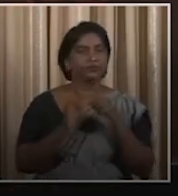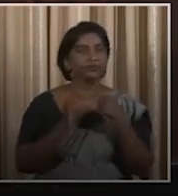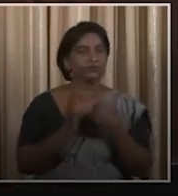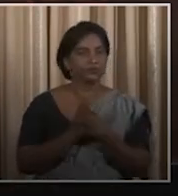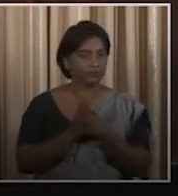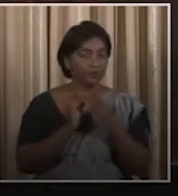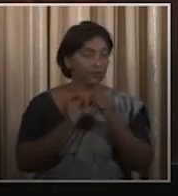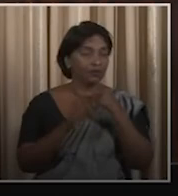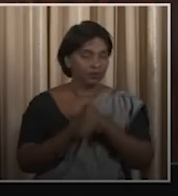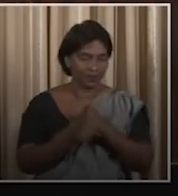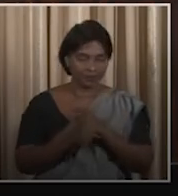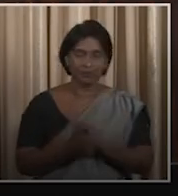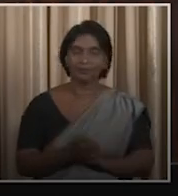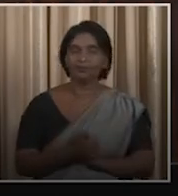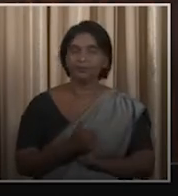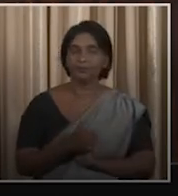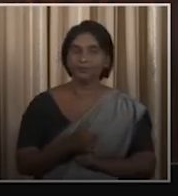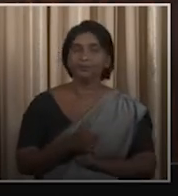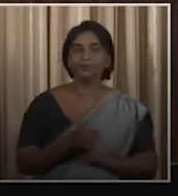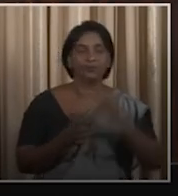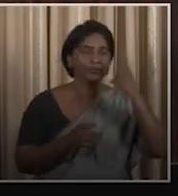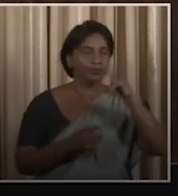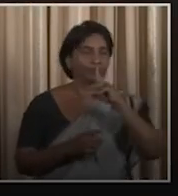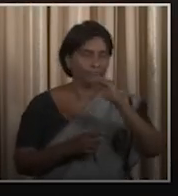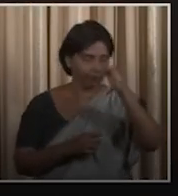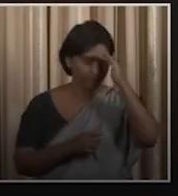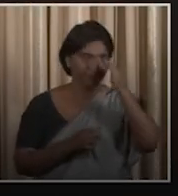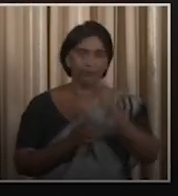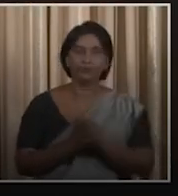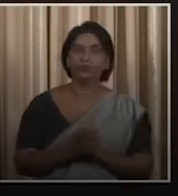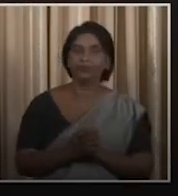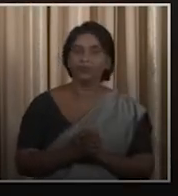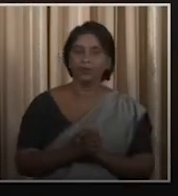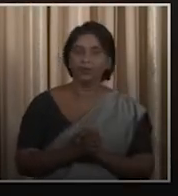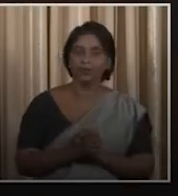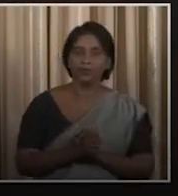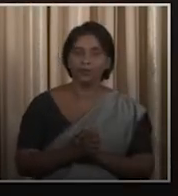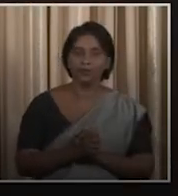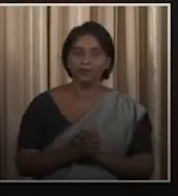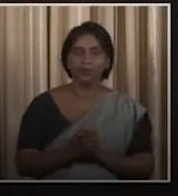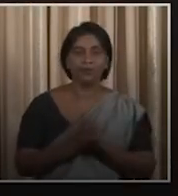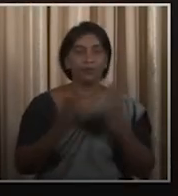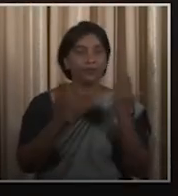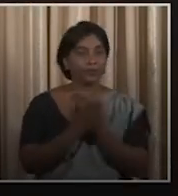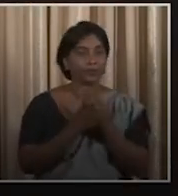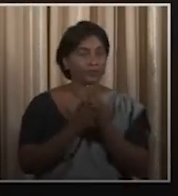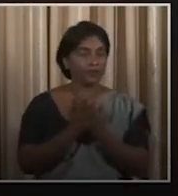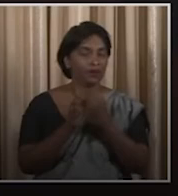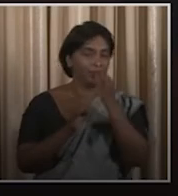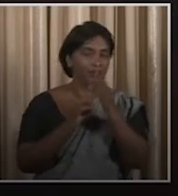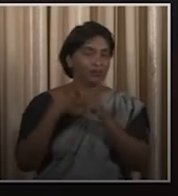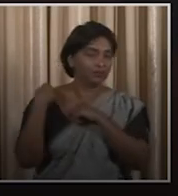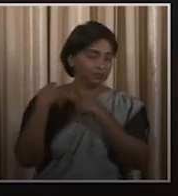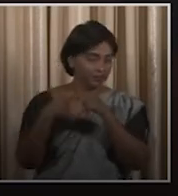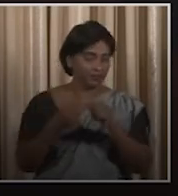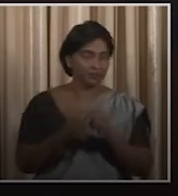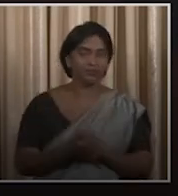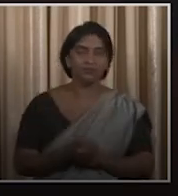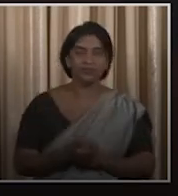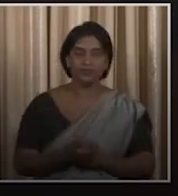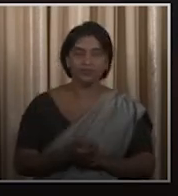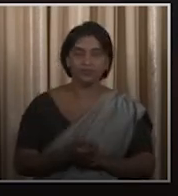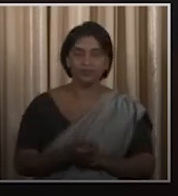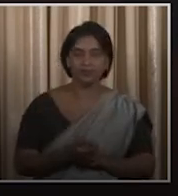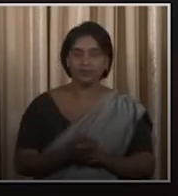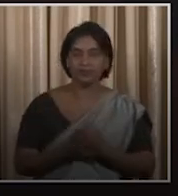ගුණාදරණීය ගරු නියෝජ්‍ය කතානායකතුමනි හෙළ සිනමා වංශ කතාවේ